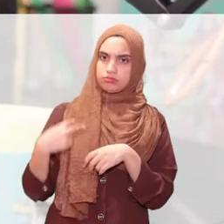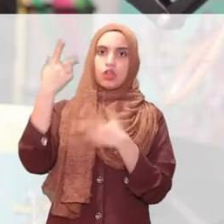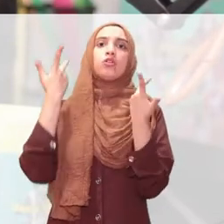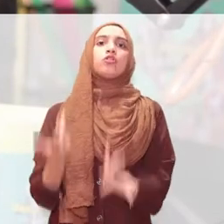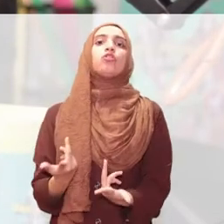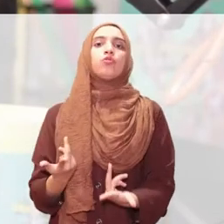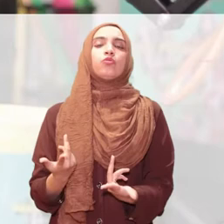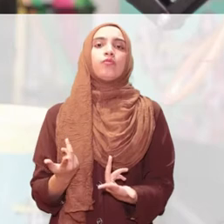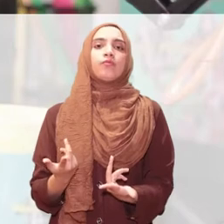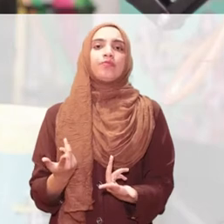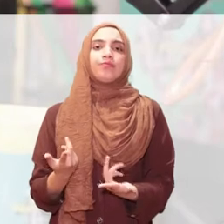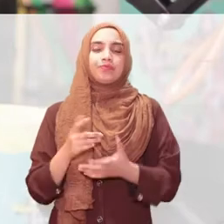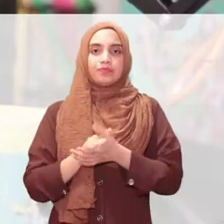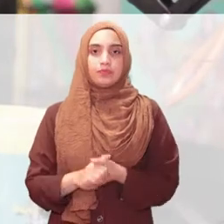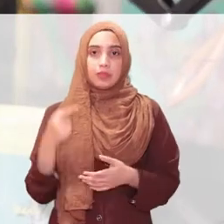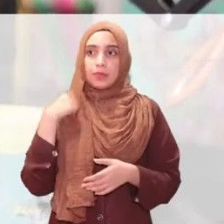के